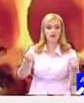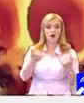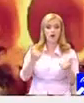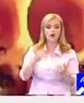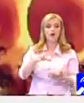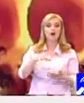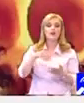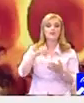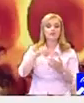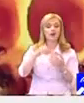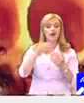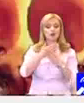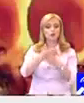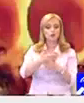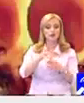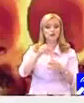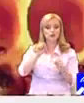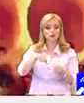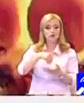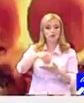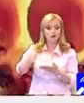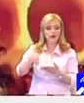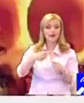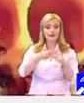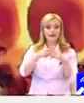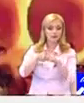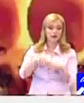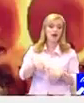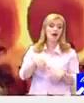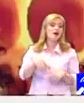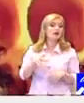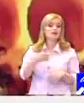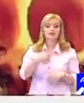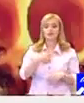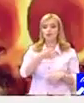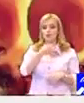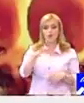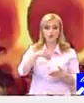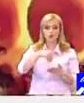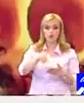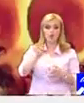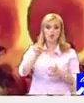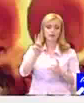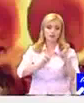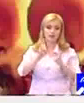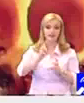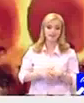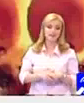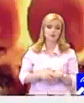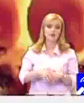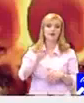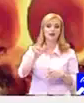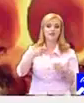pentru procurarea echipamentului. De granturi pot beneficia întreprinderile mici și mijlocii care sunt taxate în special pe exporturi. Anunțul